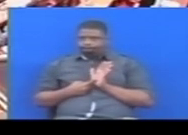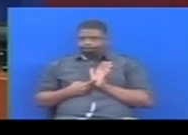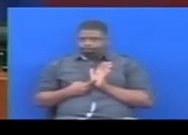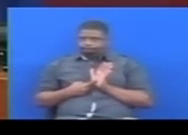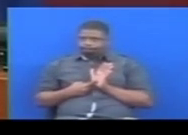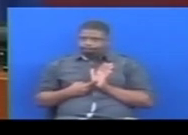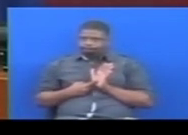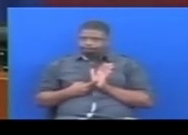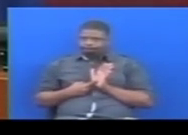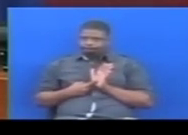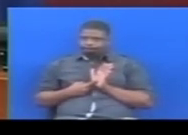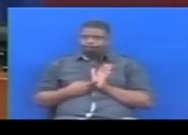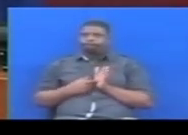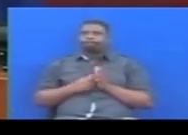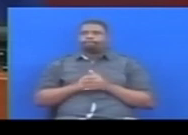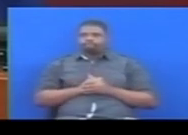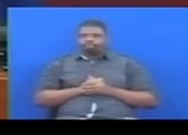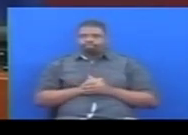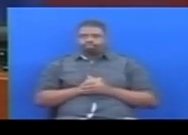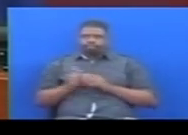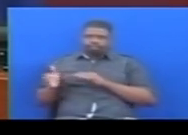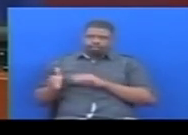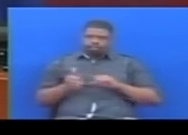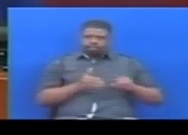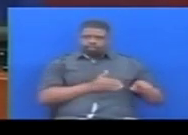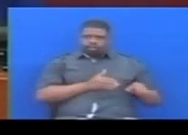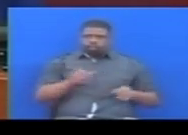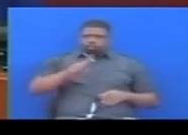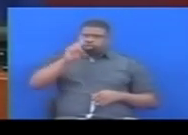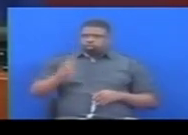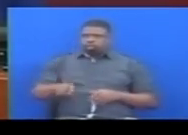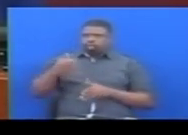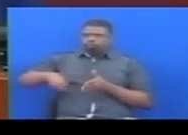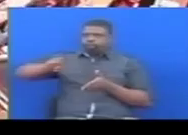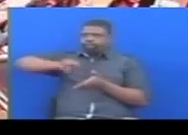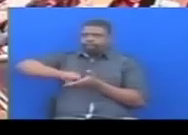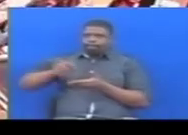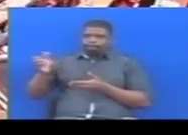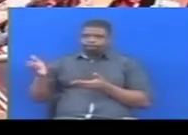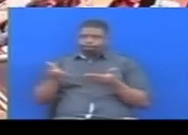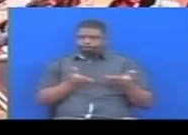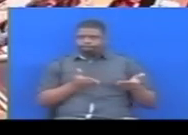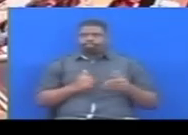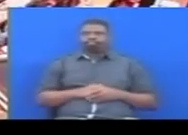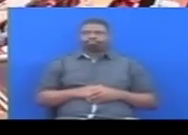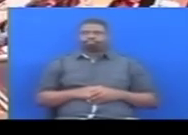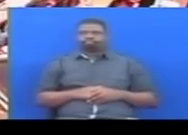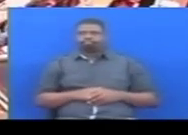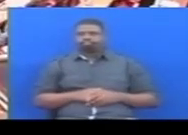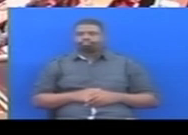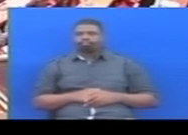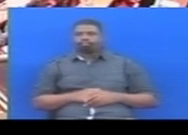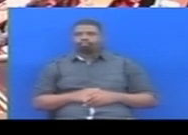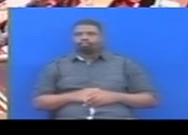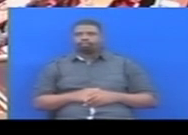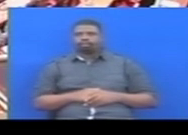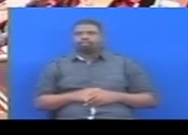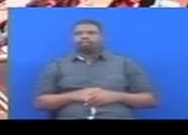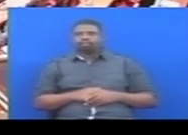Mheshimiwa Dr. Saada Mkuya Salum, swali la nyongeza. Asante sana Mheshimiwa